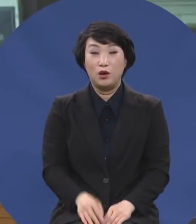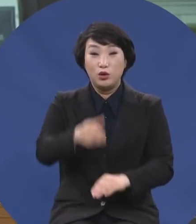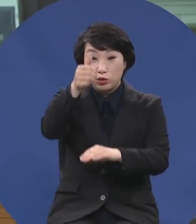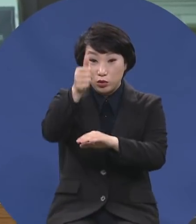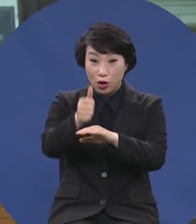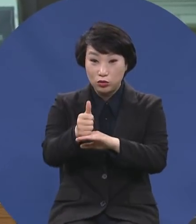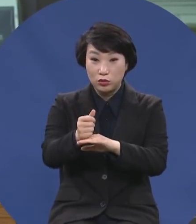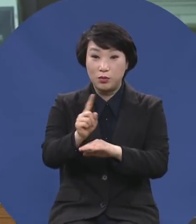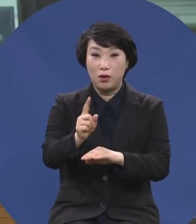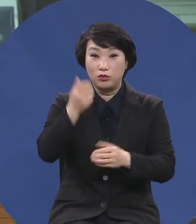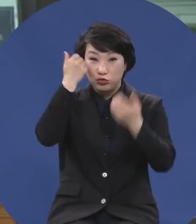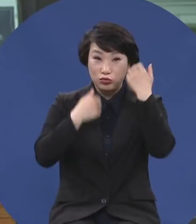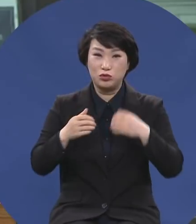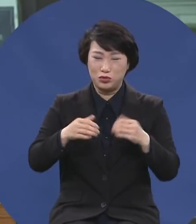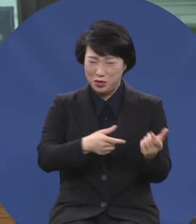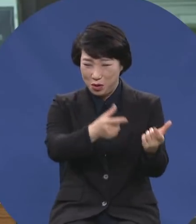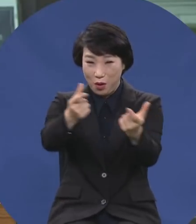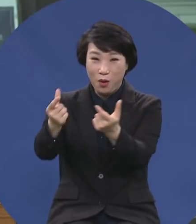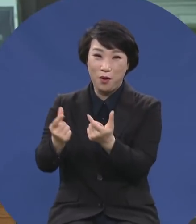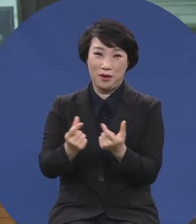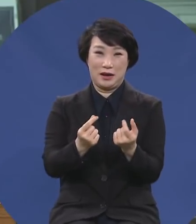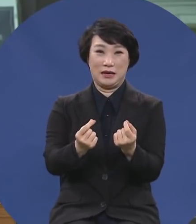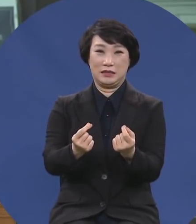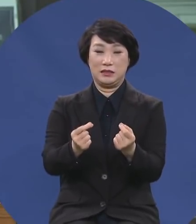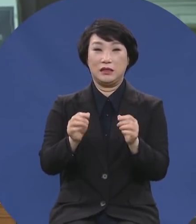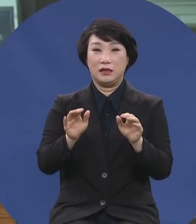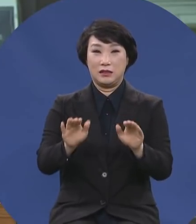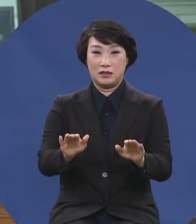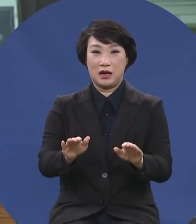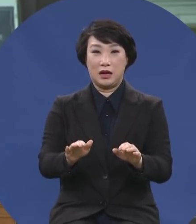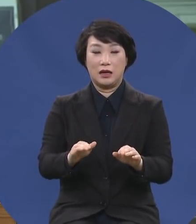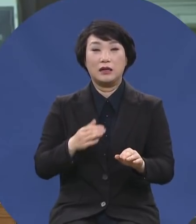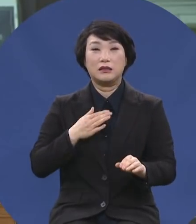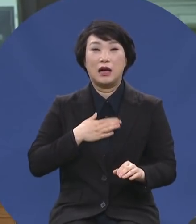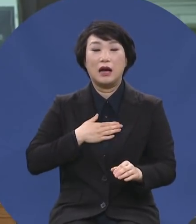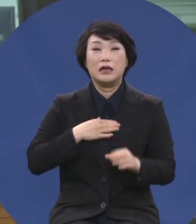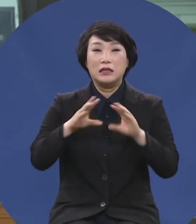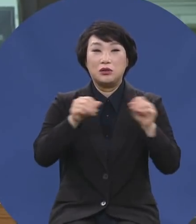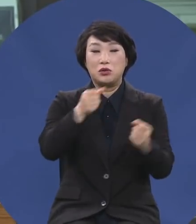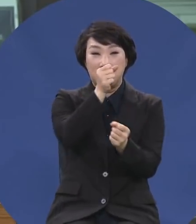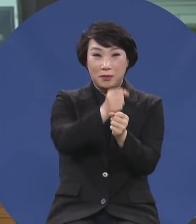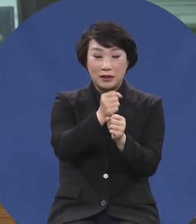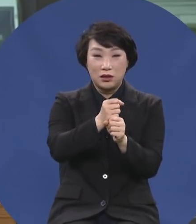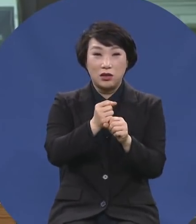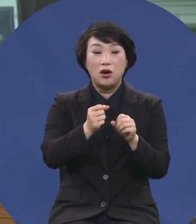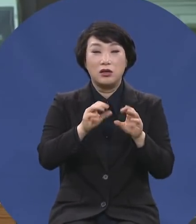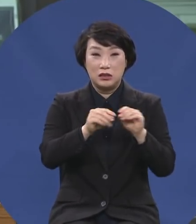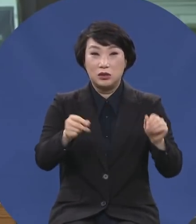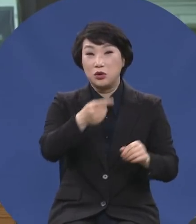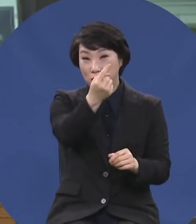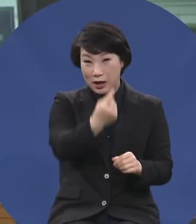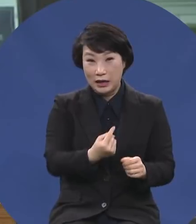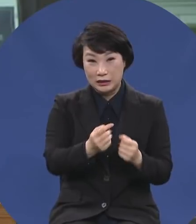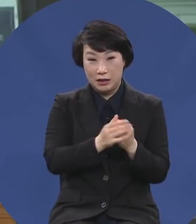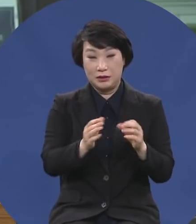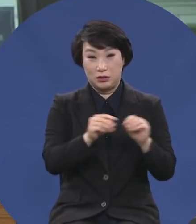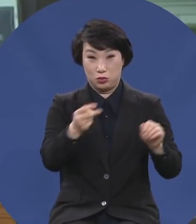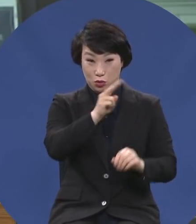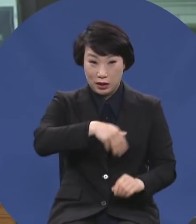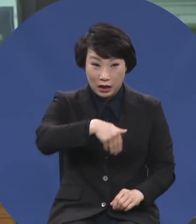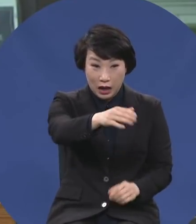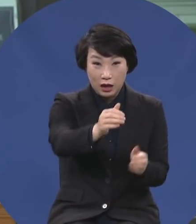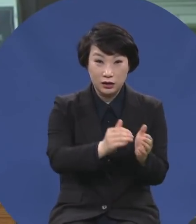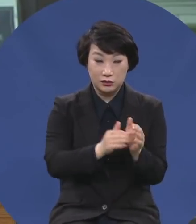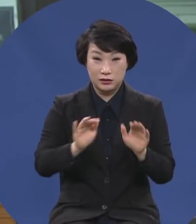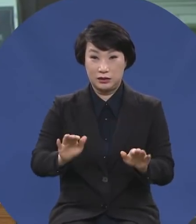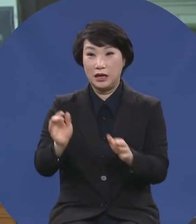결국은 누구나 똑같이 너는 흙에서 왔으니 흙으로 돌아갈지니라.